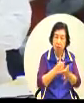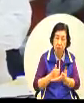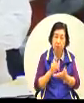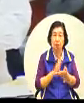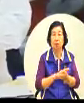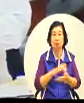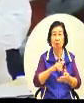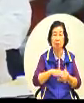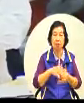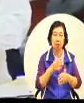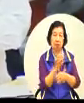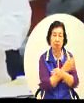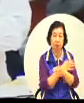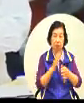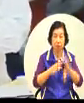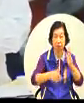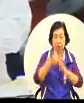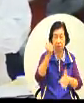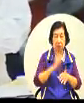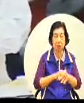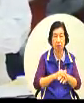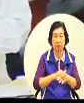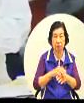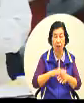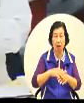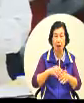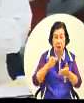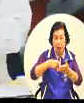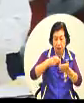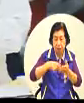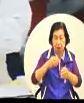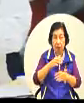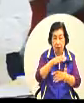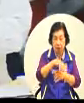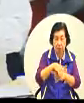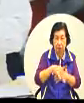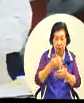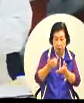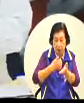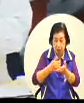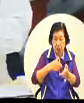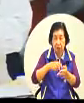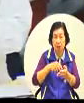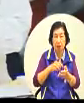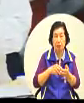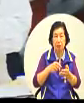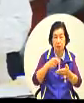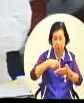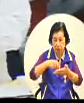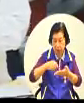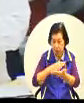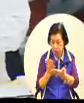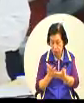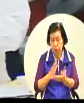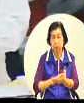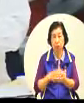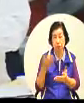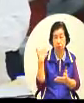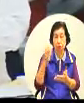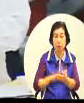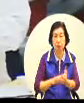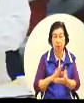书，那么陈启市长当时的遗书是这样写的：